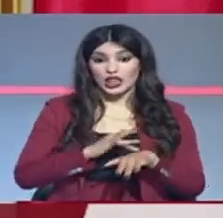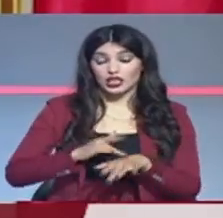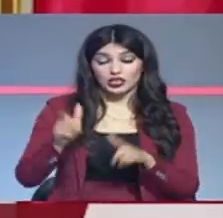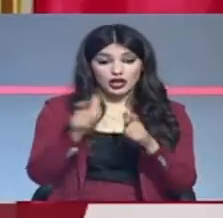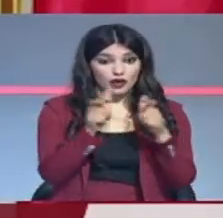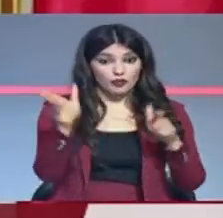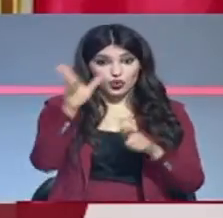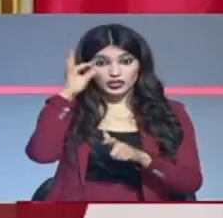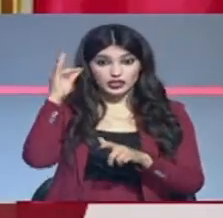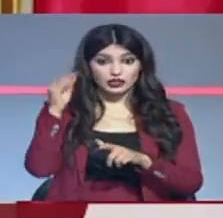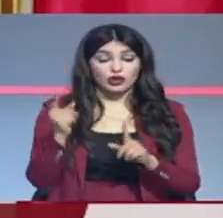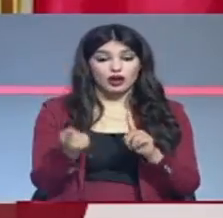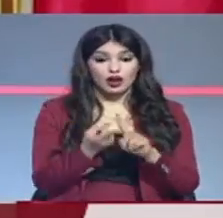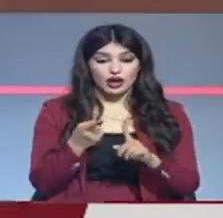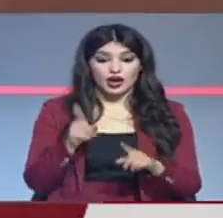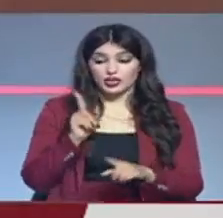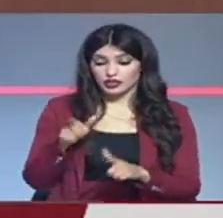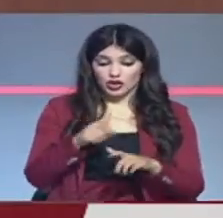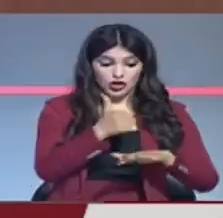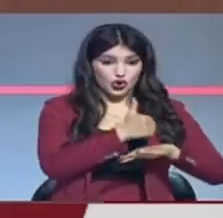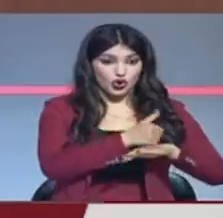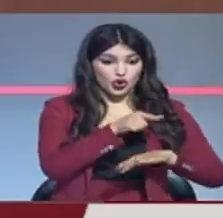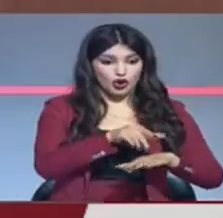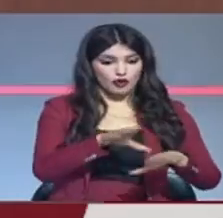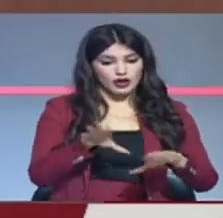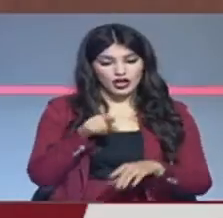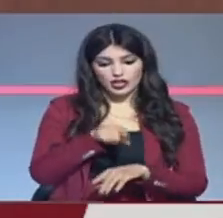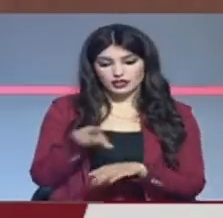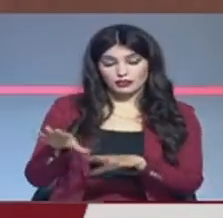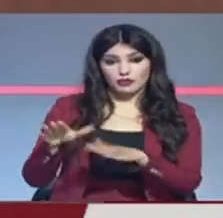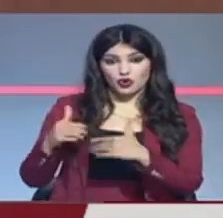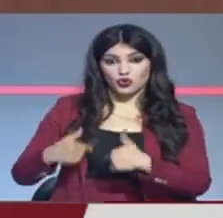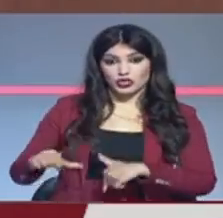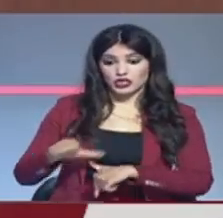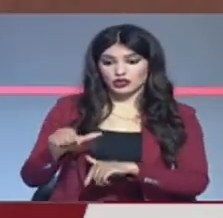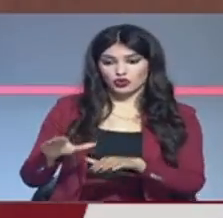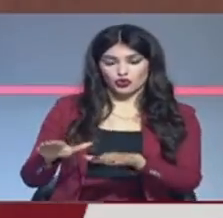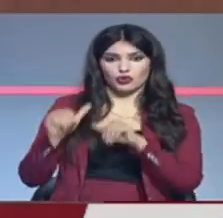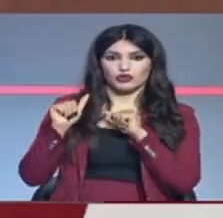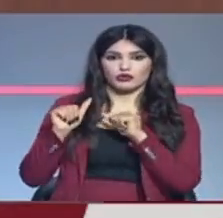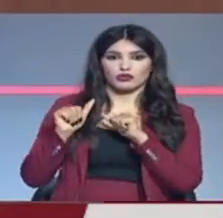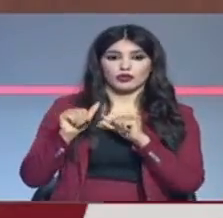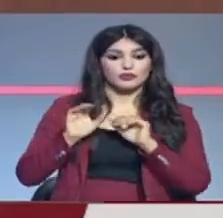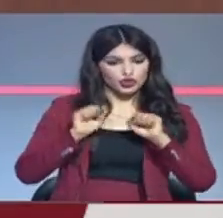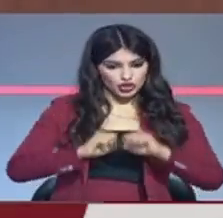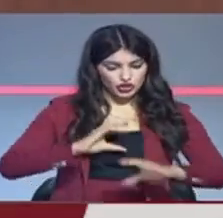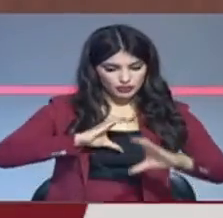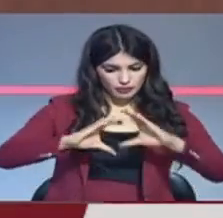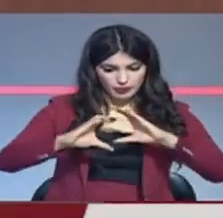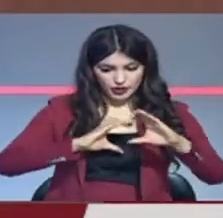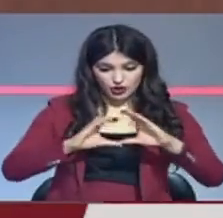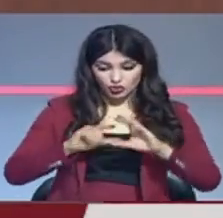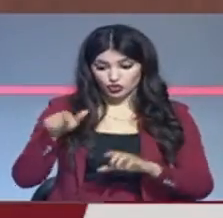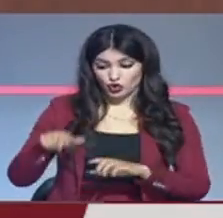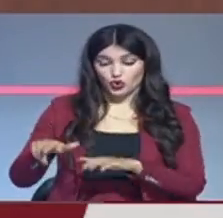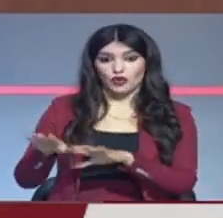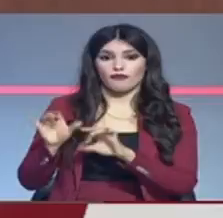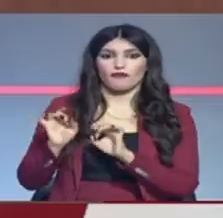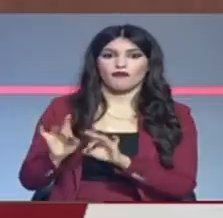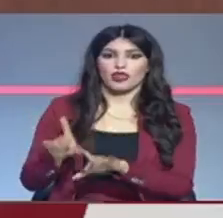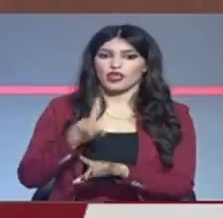سيما بعد اشتراط رئيس الجمهوريه استقاله رئيس الحكومه للبدء في حوار وطني ورفض رئيس الحكومه ذلك